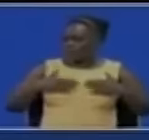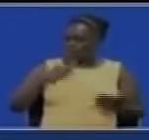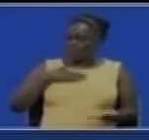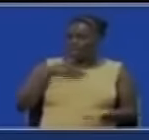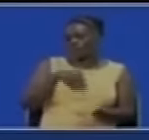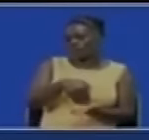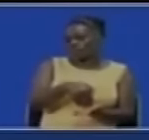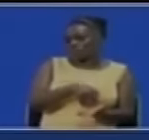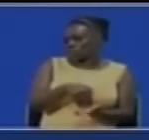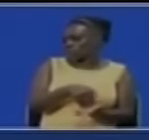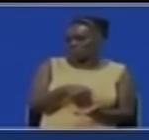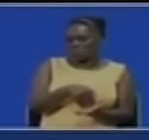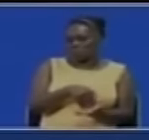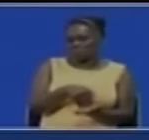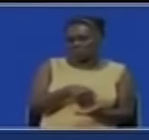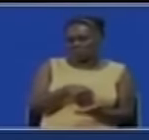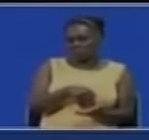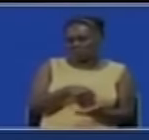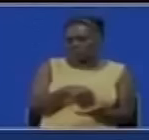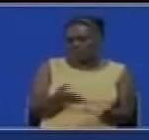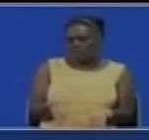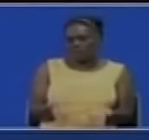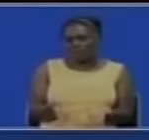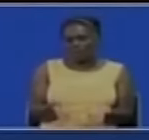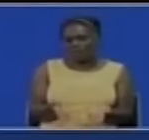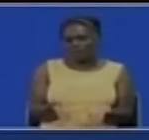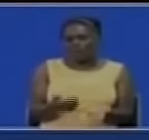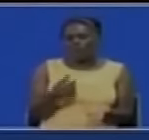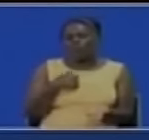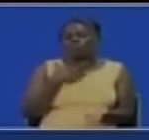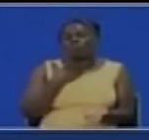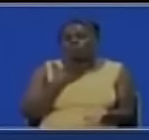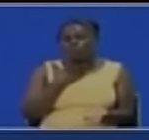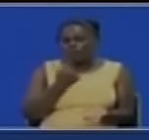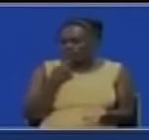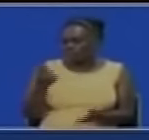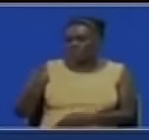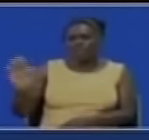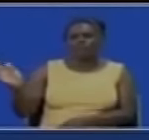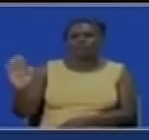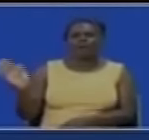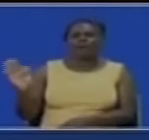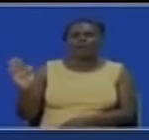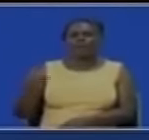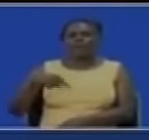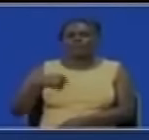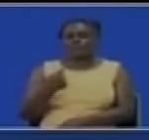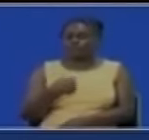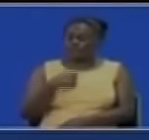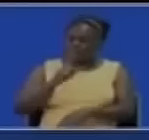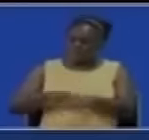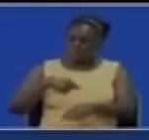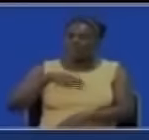unaonekana haidependi kwa sasa, na ningependa kuwapa kwa heri. Mimi nikienda